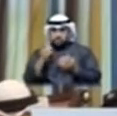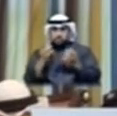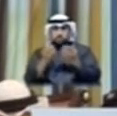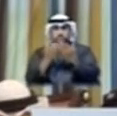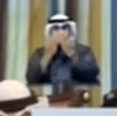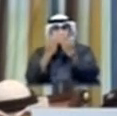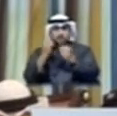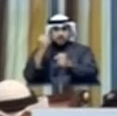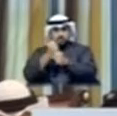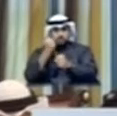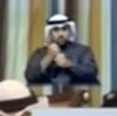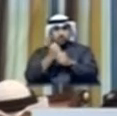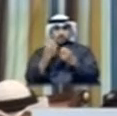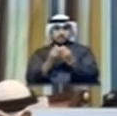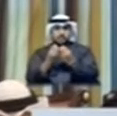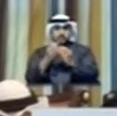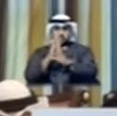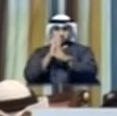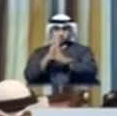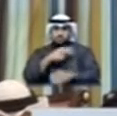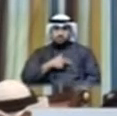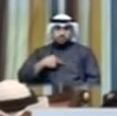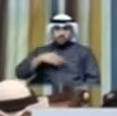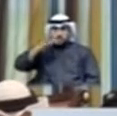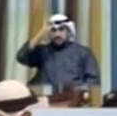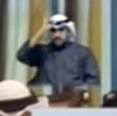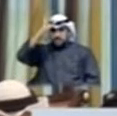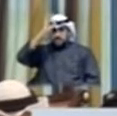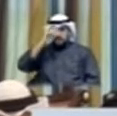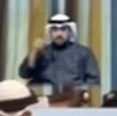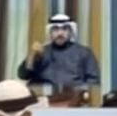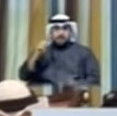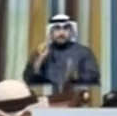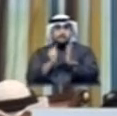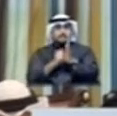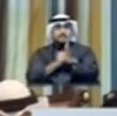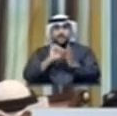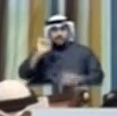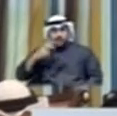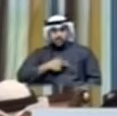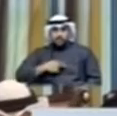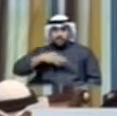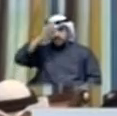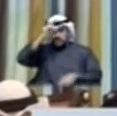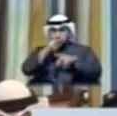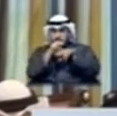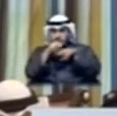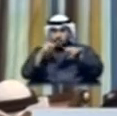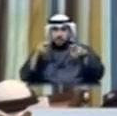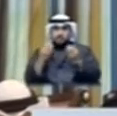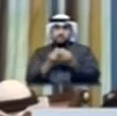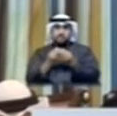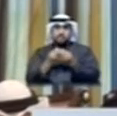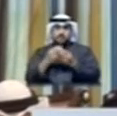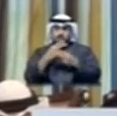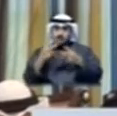تكمل مسيرتك بالحياة العملية، ولك ترى بيت اسمه وزارة الداخلية، ولك إخوان من